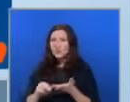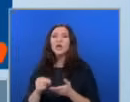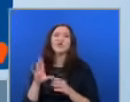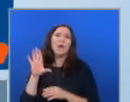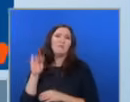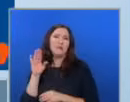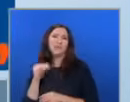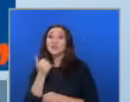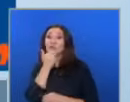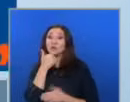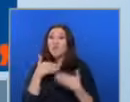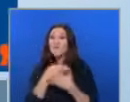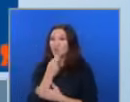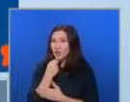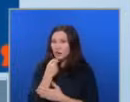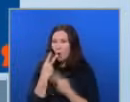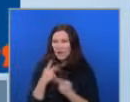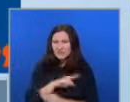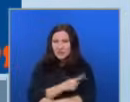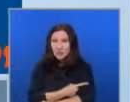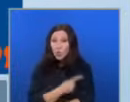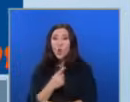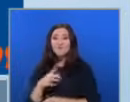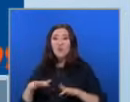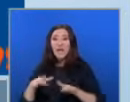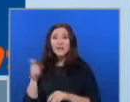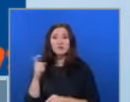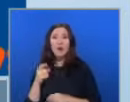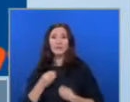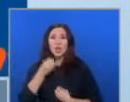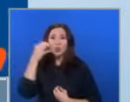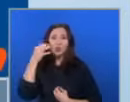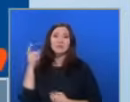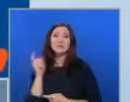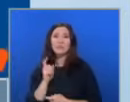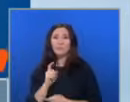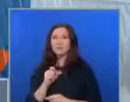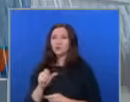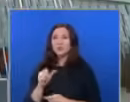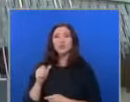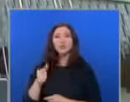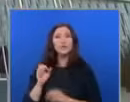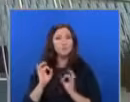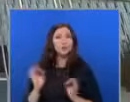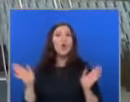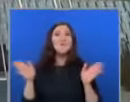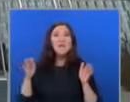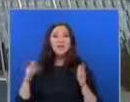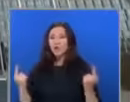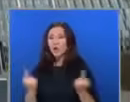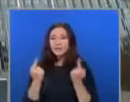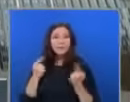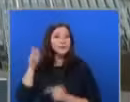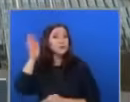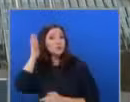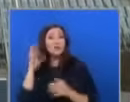селски вечеринки оказват силно влияние върху слабите духове, немощните. Изтъква, че утре именно Величие инициират